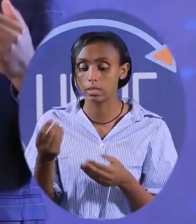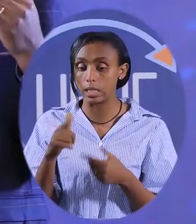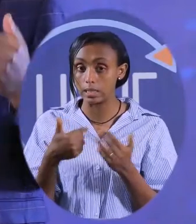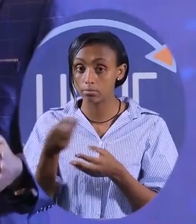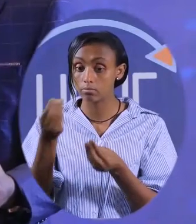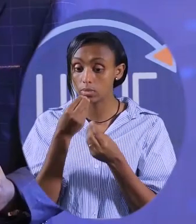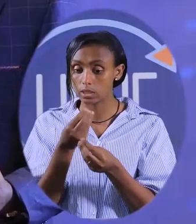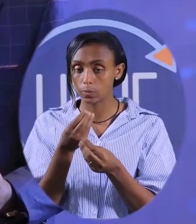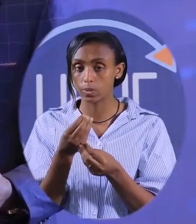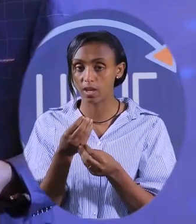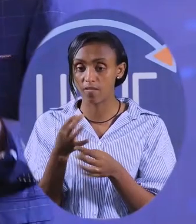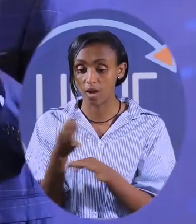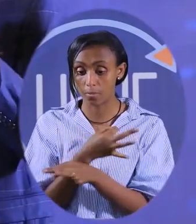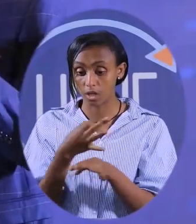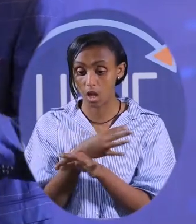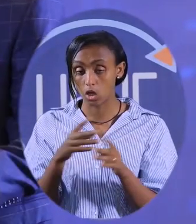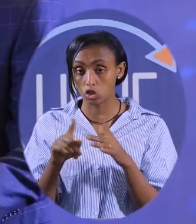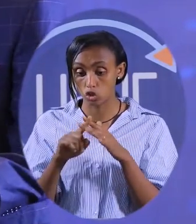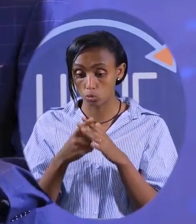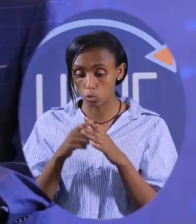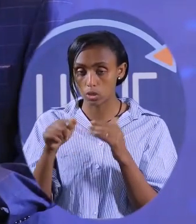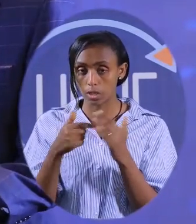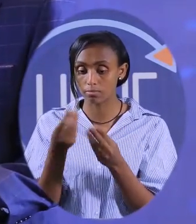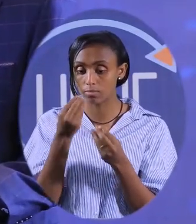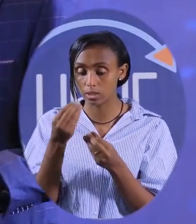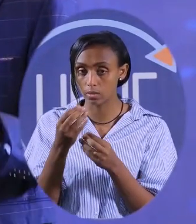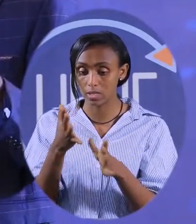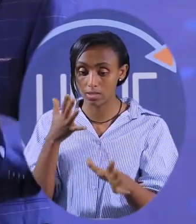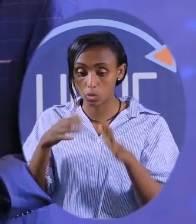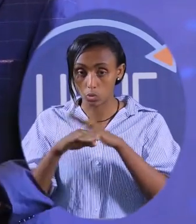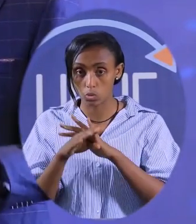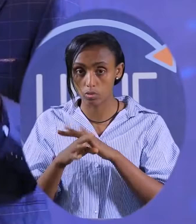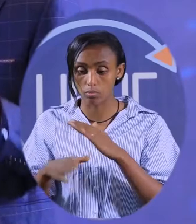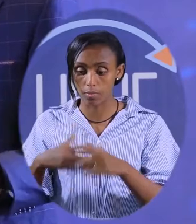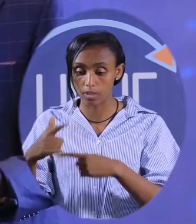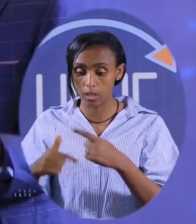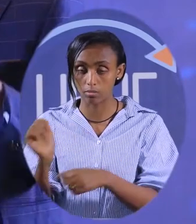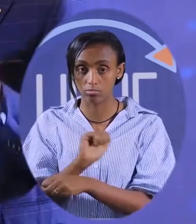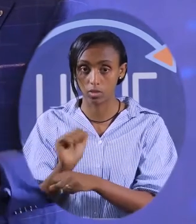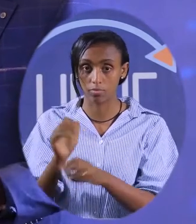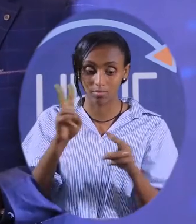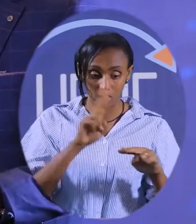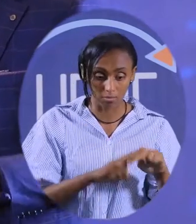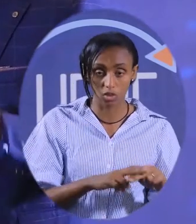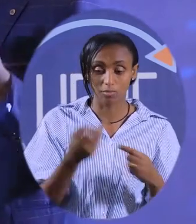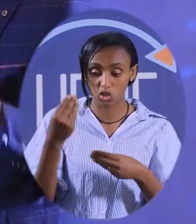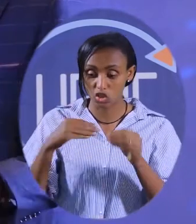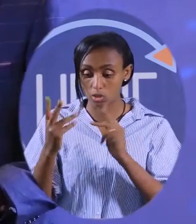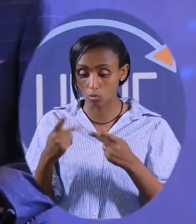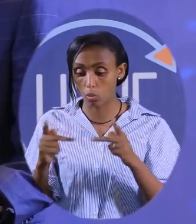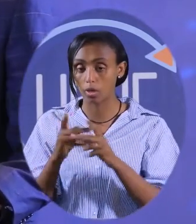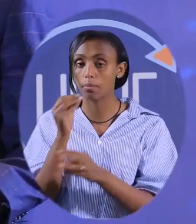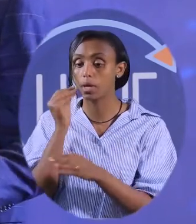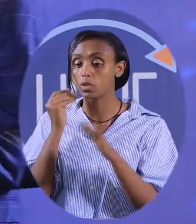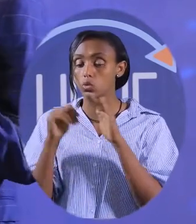ምግብ ከፋብሪካ ጀምሮ በምግብ ሰንሰለት ውስጥ ተጠብቆ በማጓጓዣ በማከማቻ በሽያጭ ቦታ